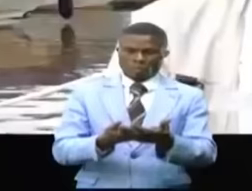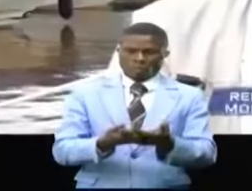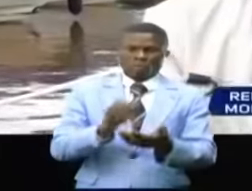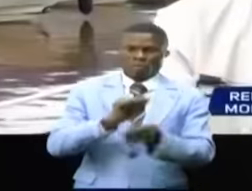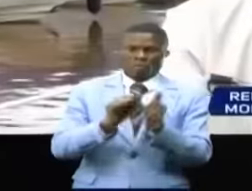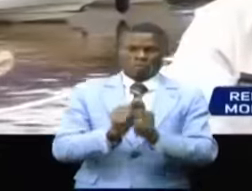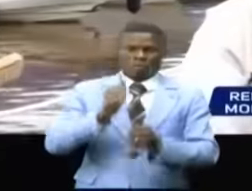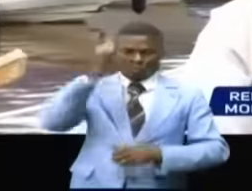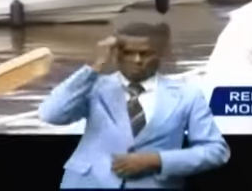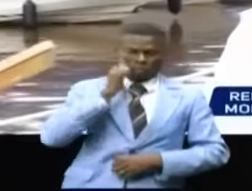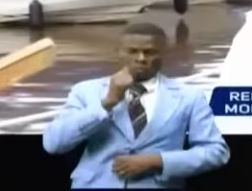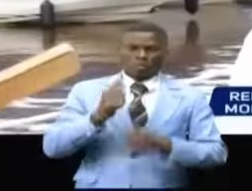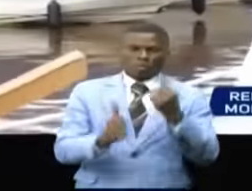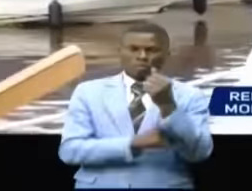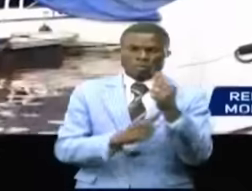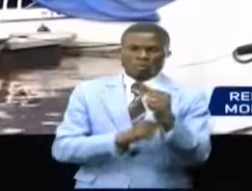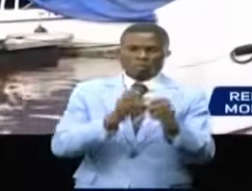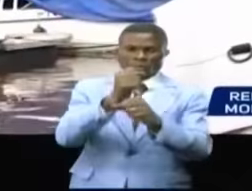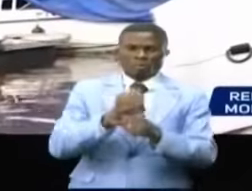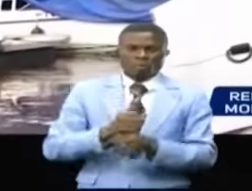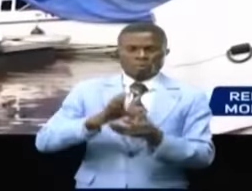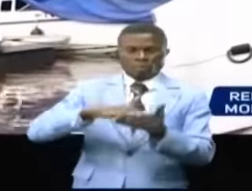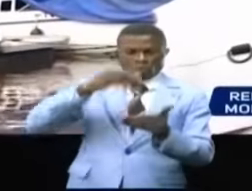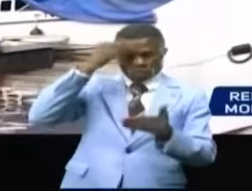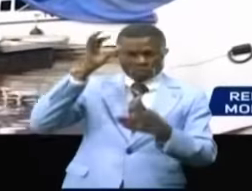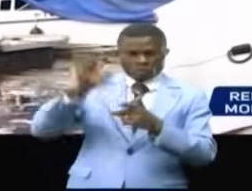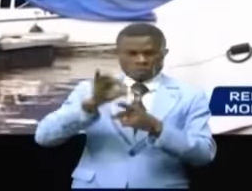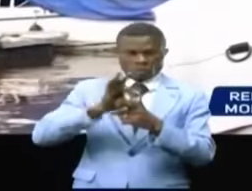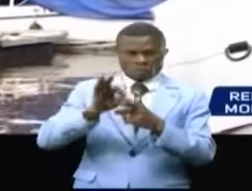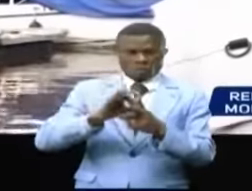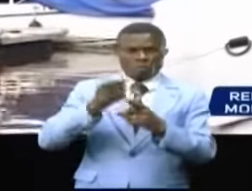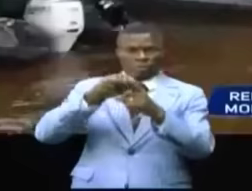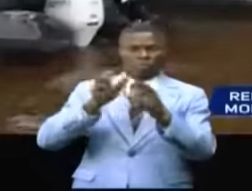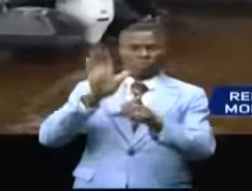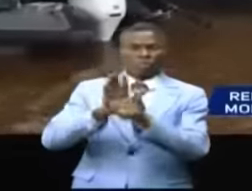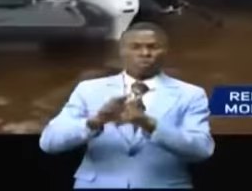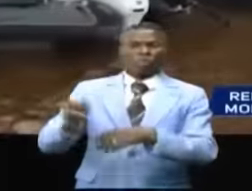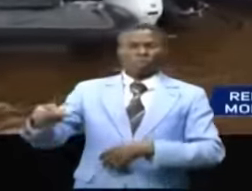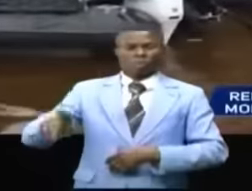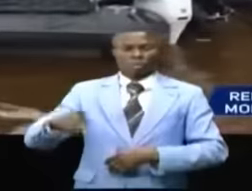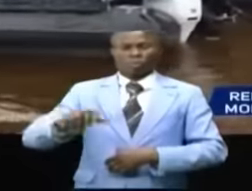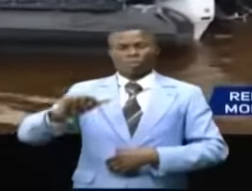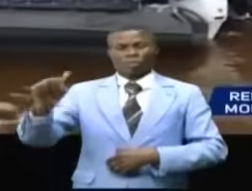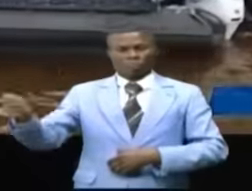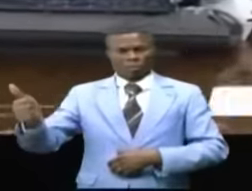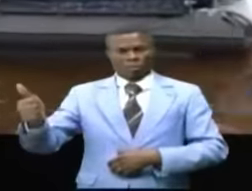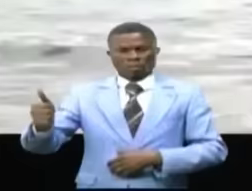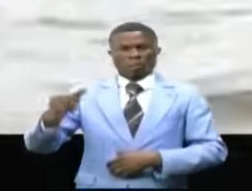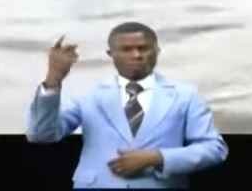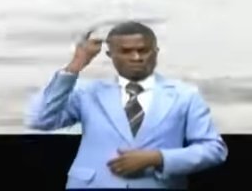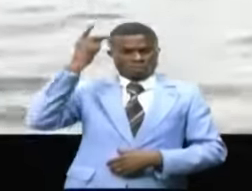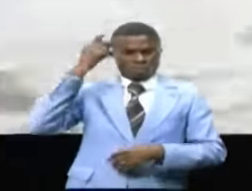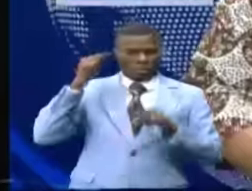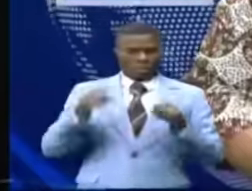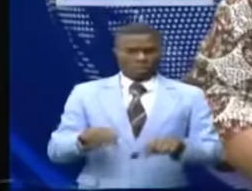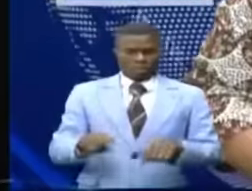terrain. Les bénéficiaires de cette formation sont venus des différentes provinces et d'autres de la capitale